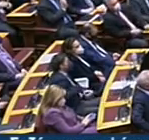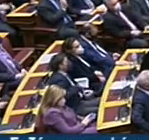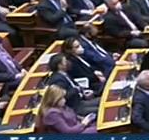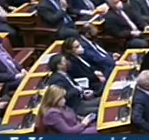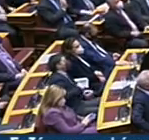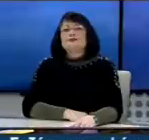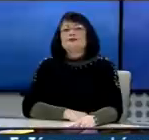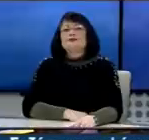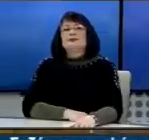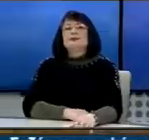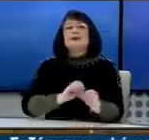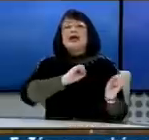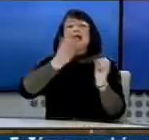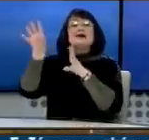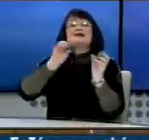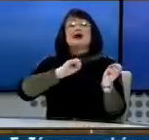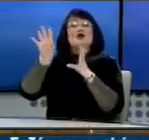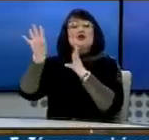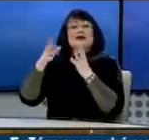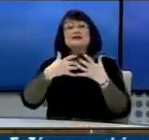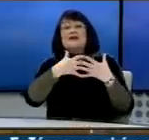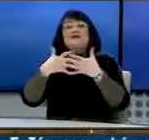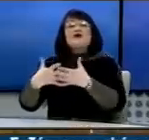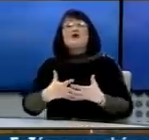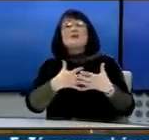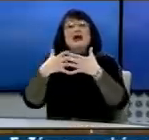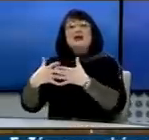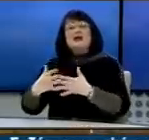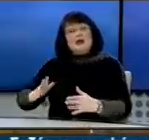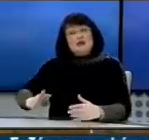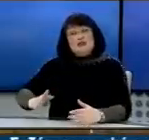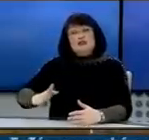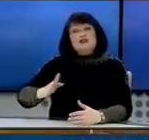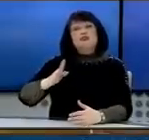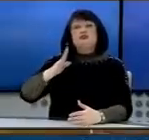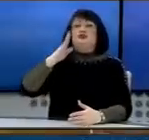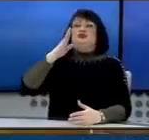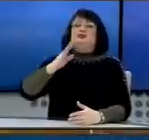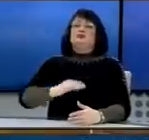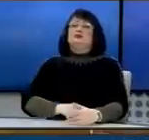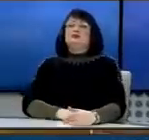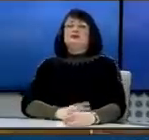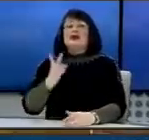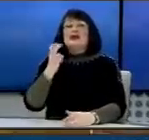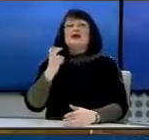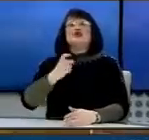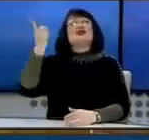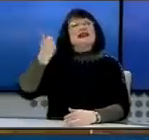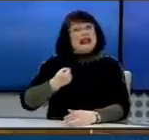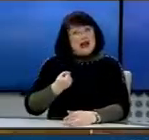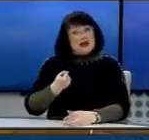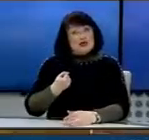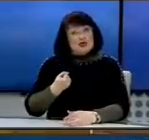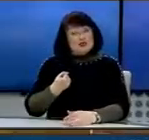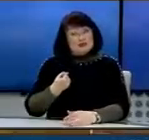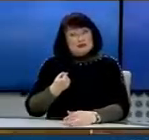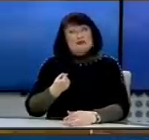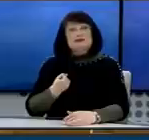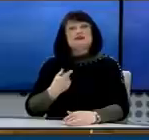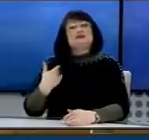Οι εξαγωγές και η βιομηχανία κινούνται ανωδικά. Πρώτος αυξάνονται κατά 20%. Ο